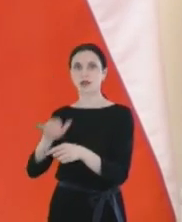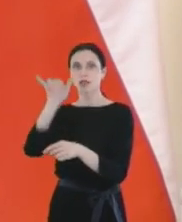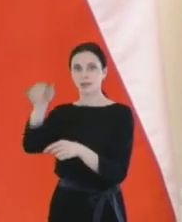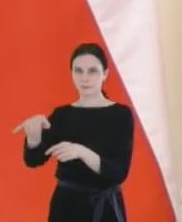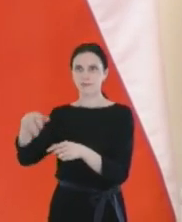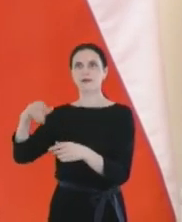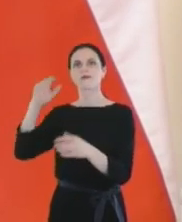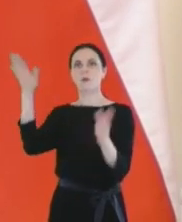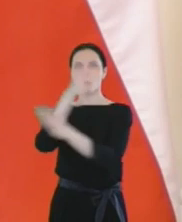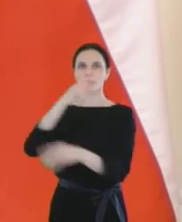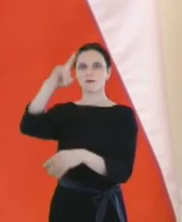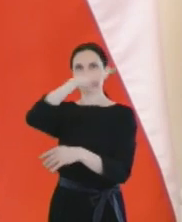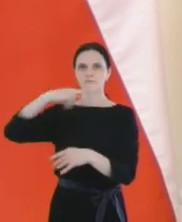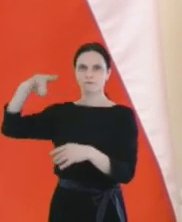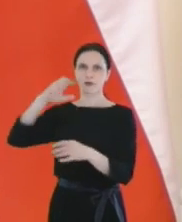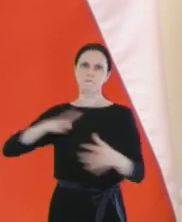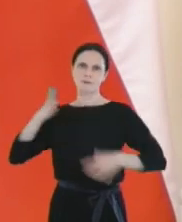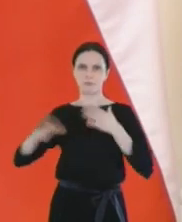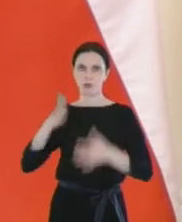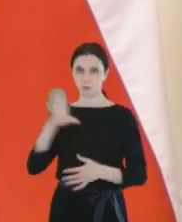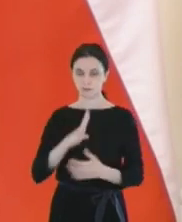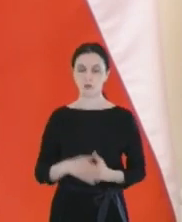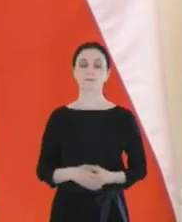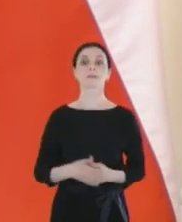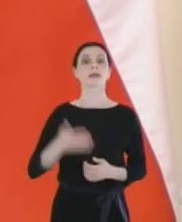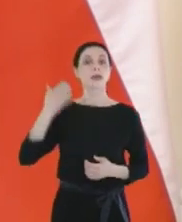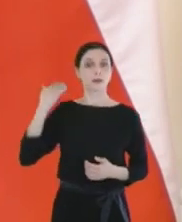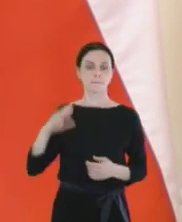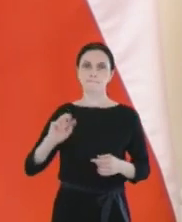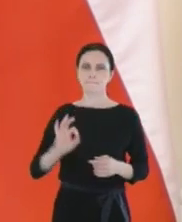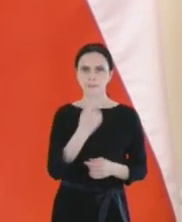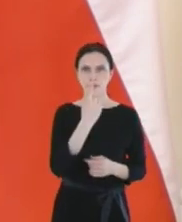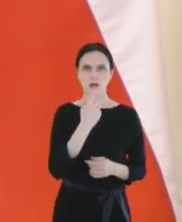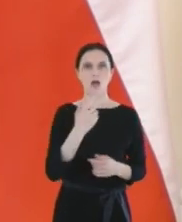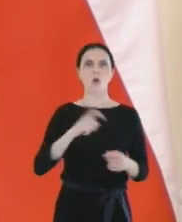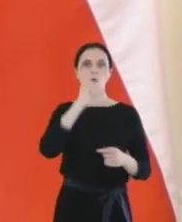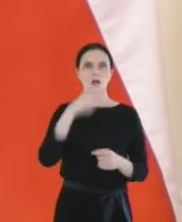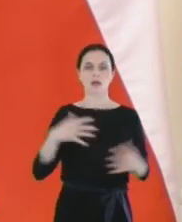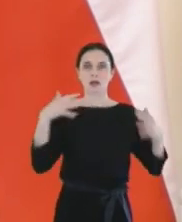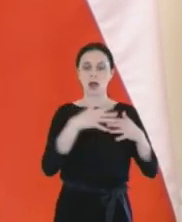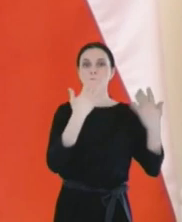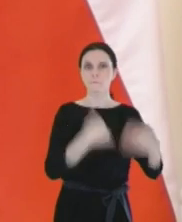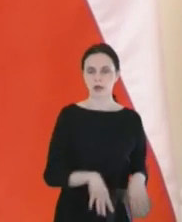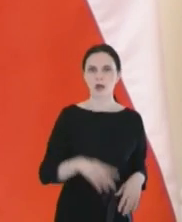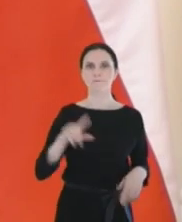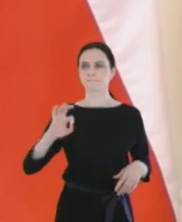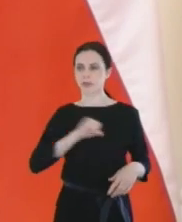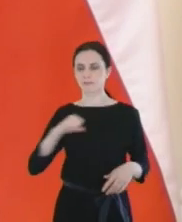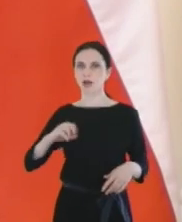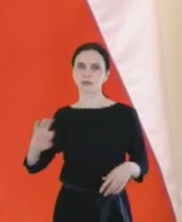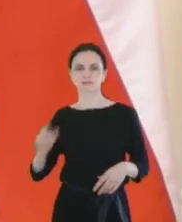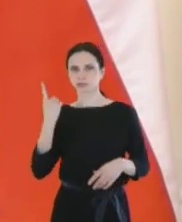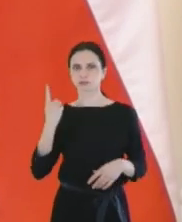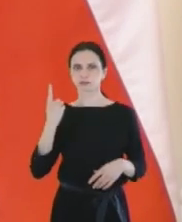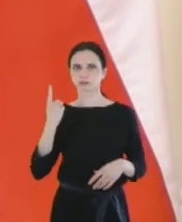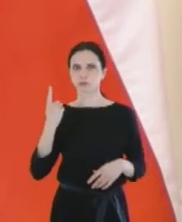Lietuvoje. Po invazijos į Ukrainą mes buvome vieni pirmųjų sąjungininkų, kurie sureagavome į NATO